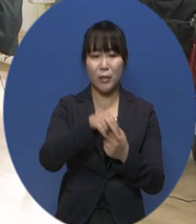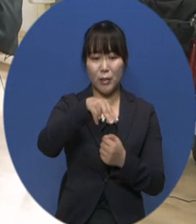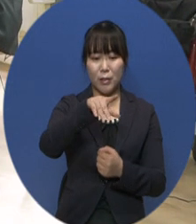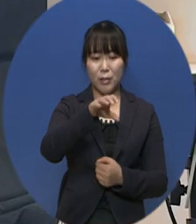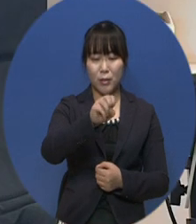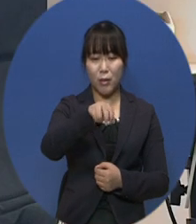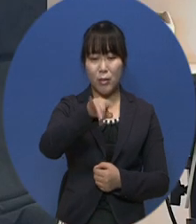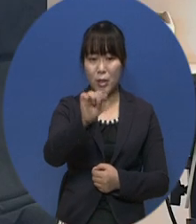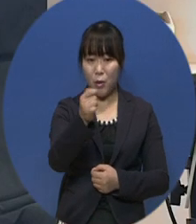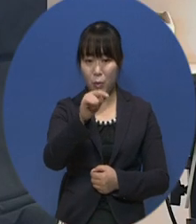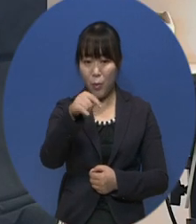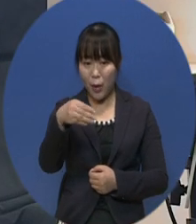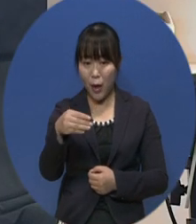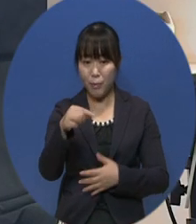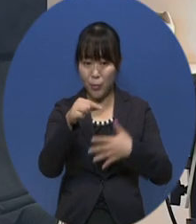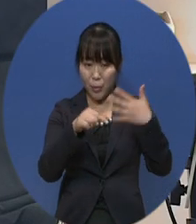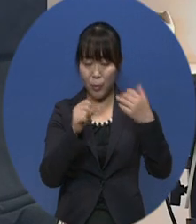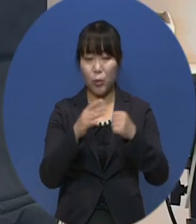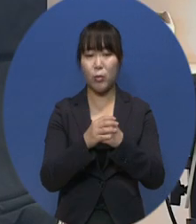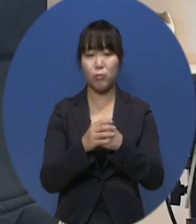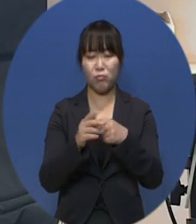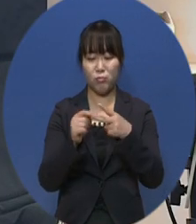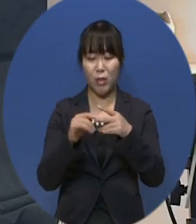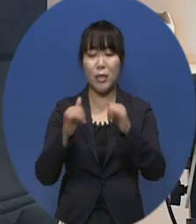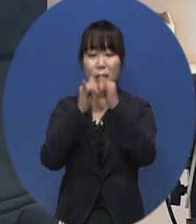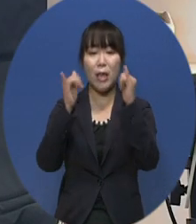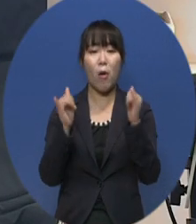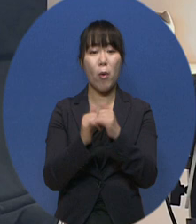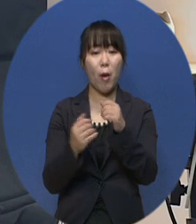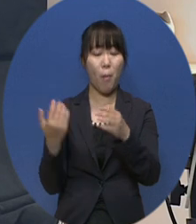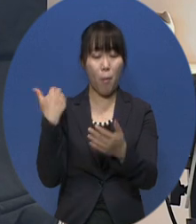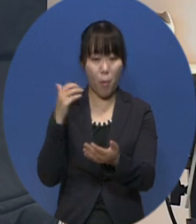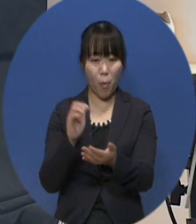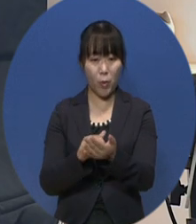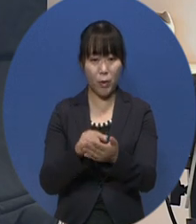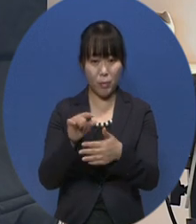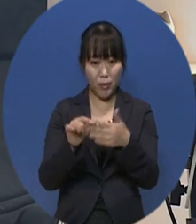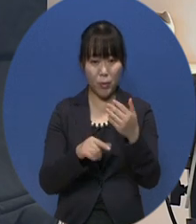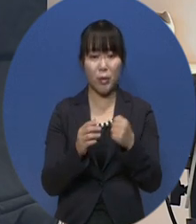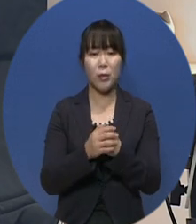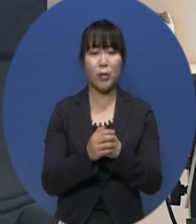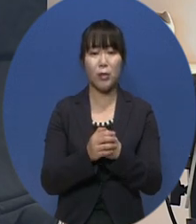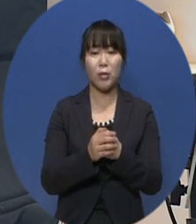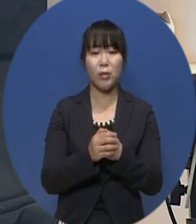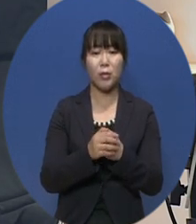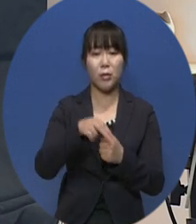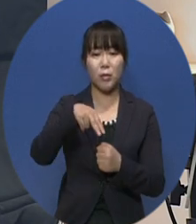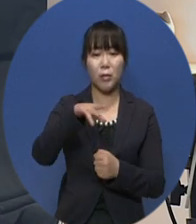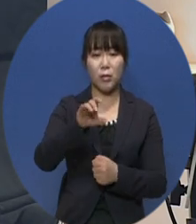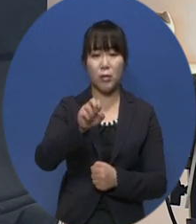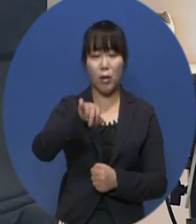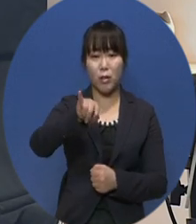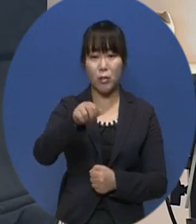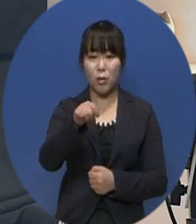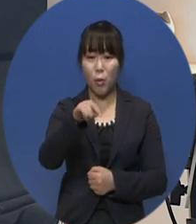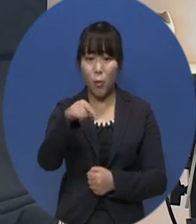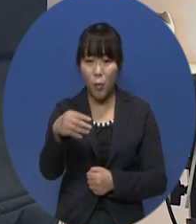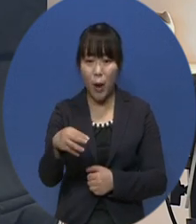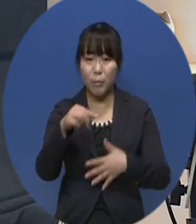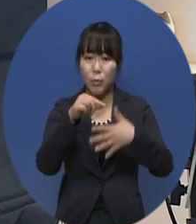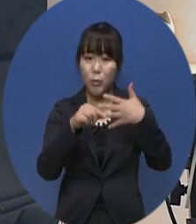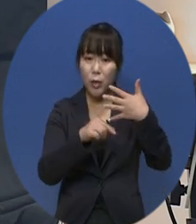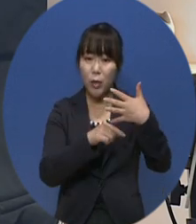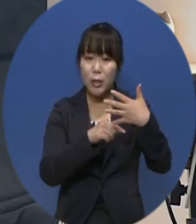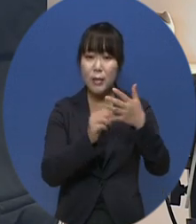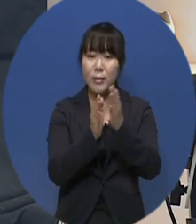네. 그다음에 사회복귀 프로그램이 있습니다. 네. 그래서 이제 성재활 프로그램은 제가 이제 왜 국립재활원에서 성재활